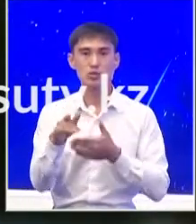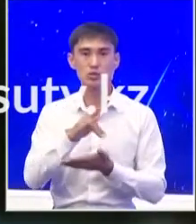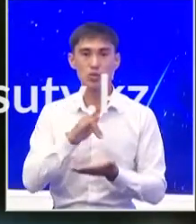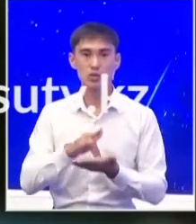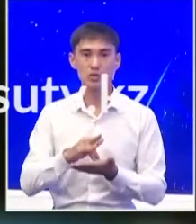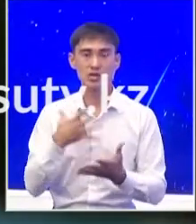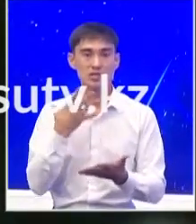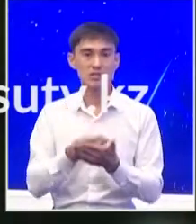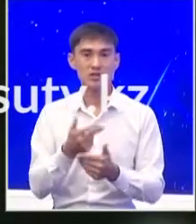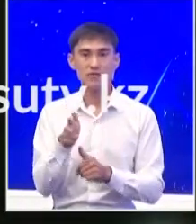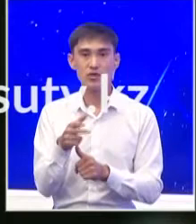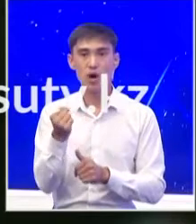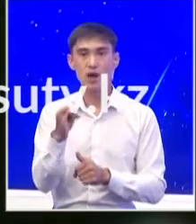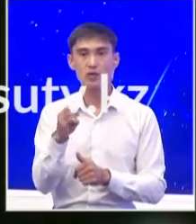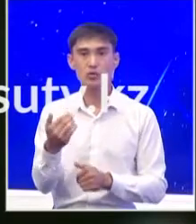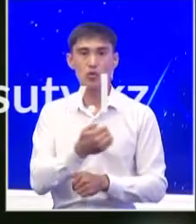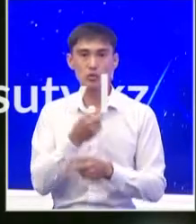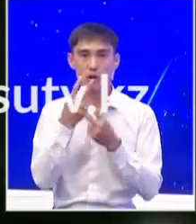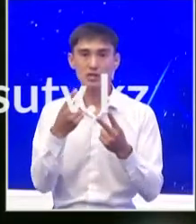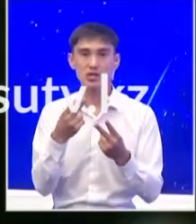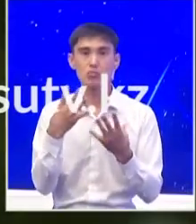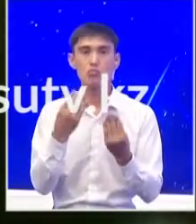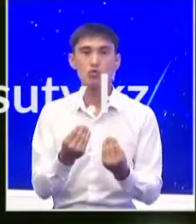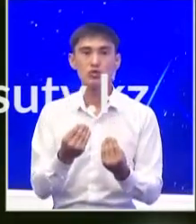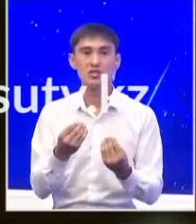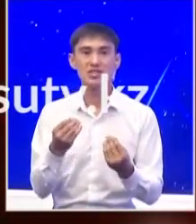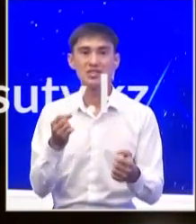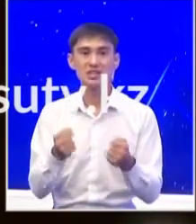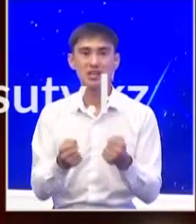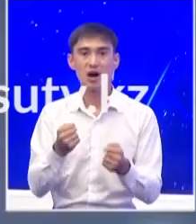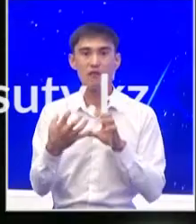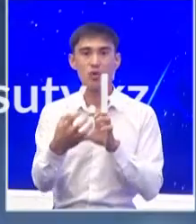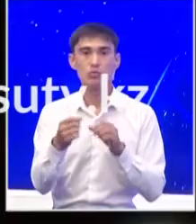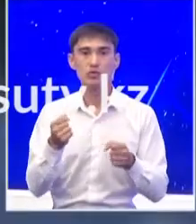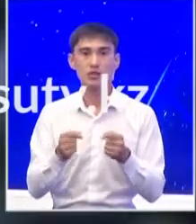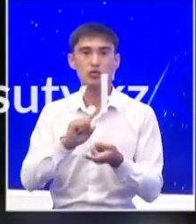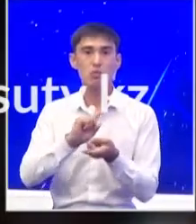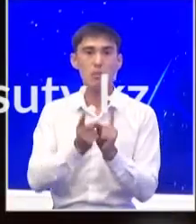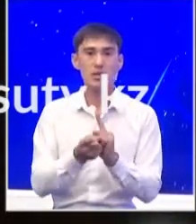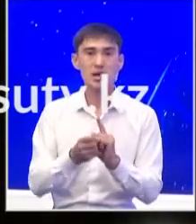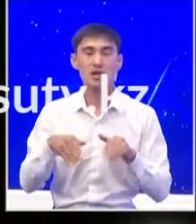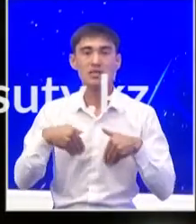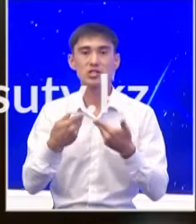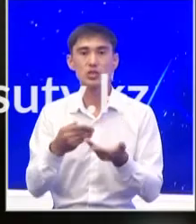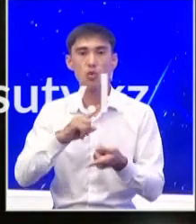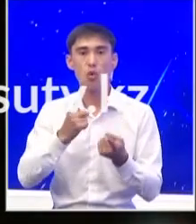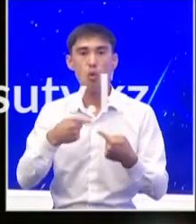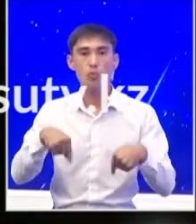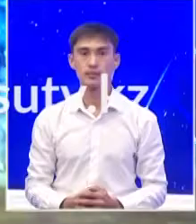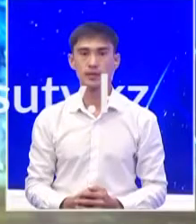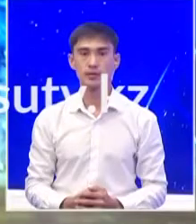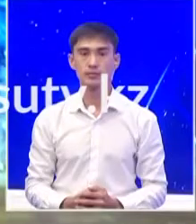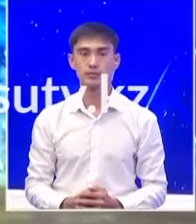города. Своим видео Айдос хочет показать будни водителя автобуса, чтобы поменять отношение общества к этой профессии.